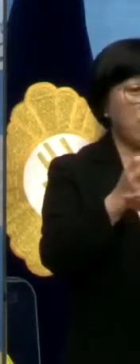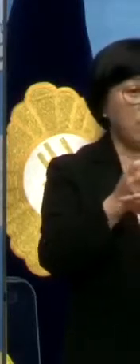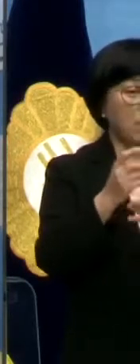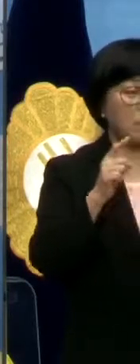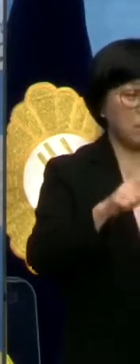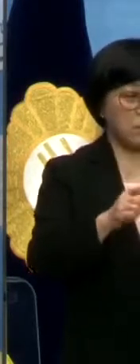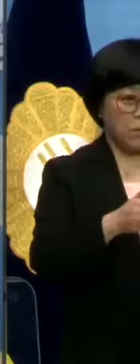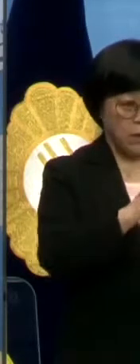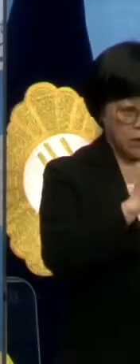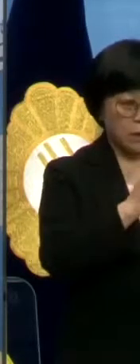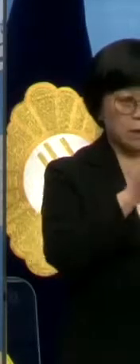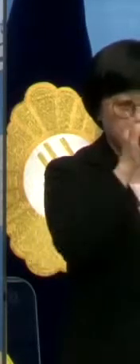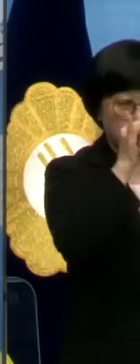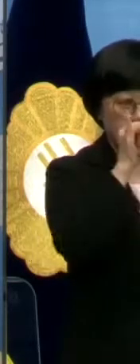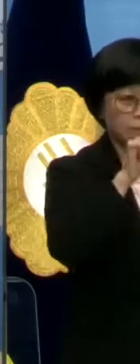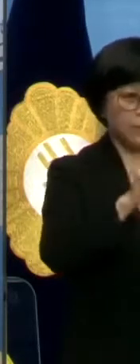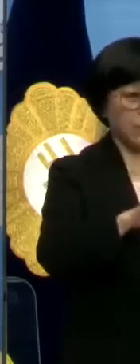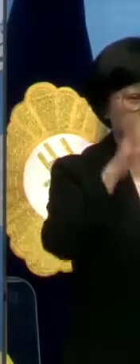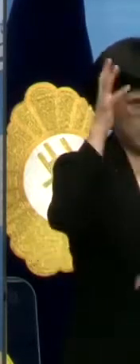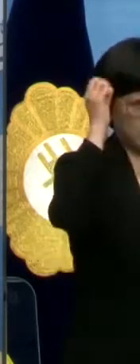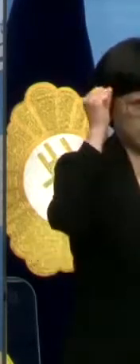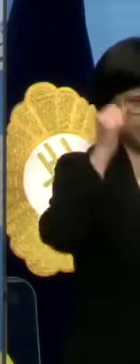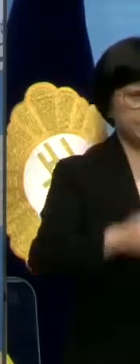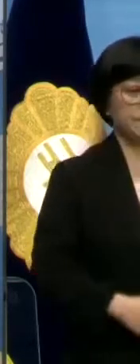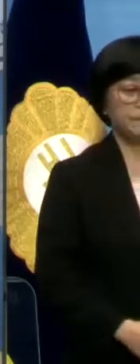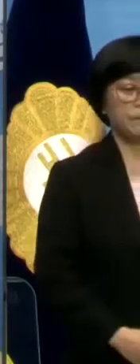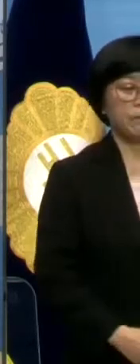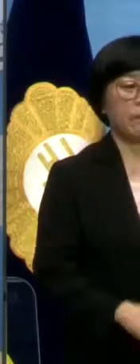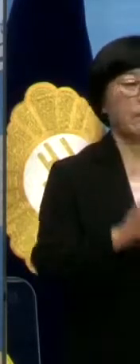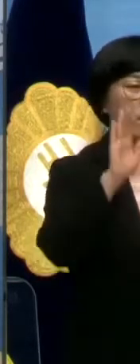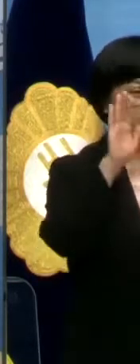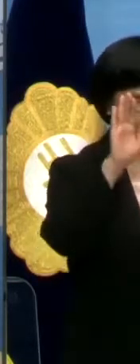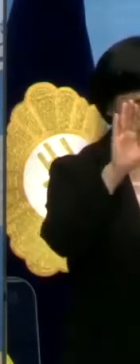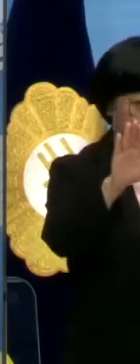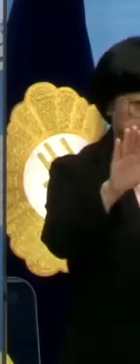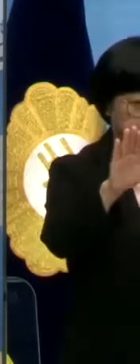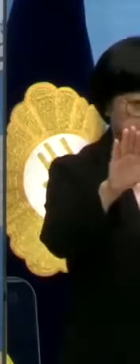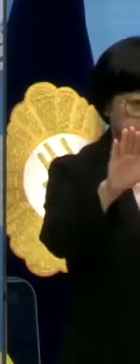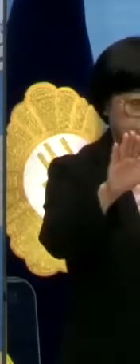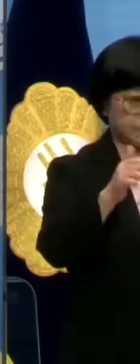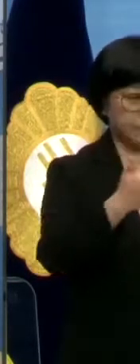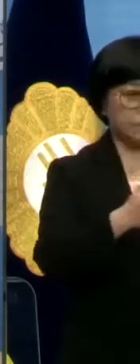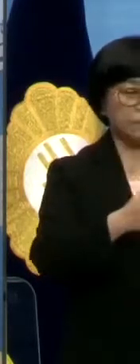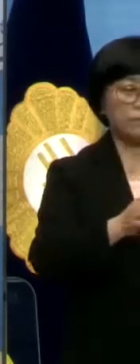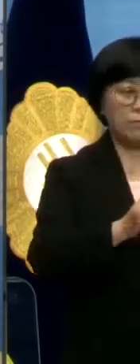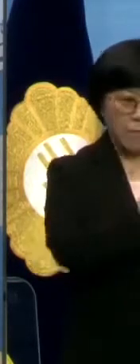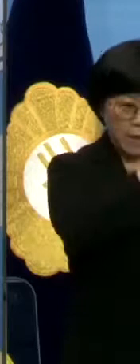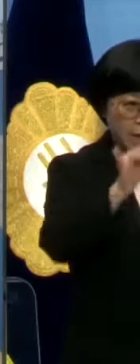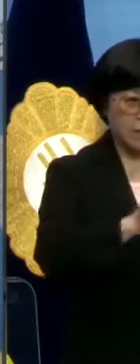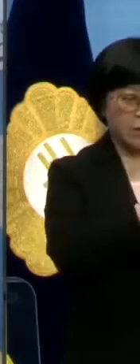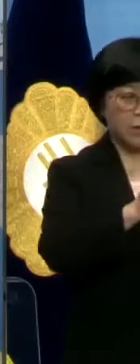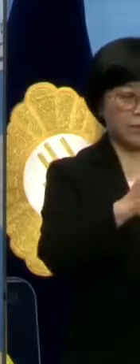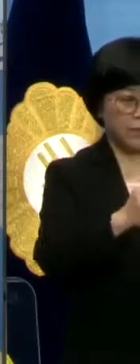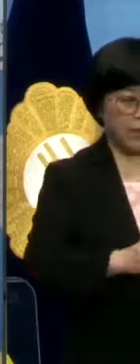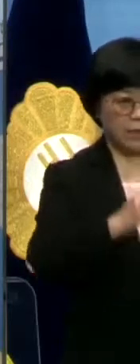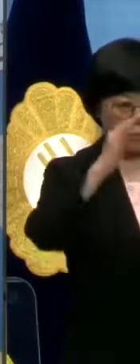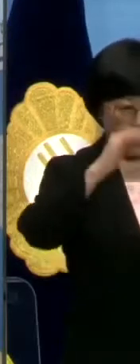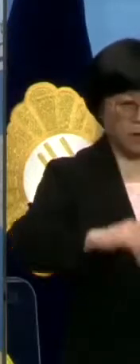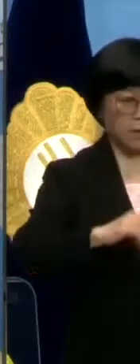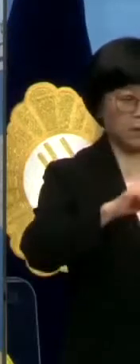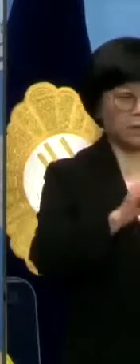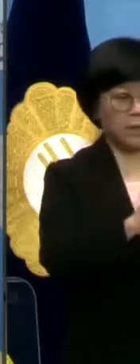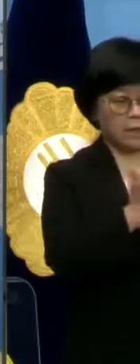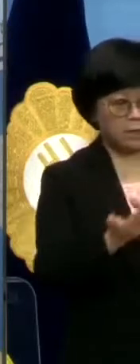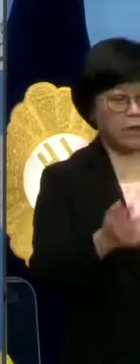중대재해기업처벌법 제정을 요구했던 것을 기억합니다. 더 이상 삼풍백화점, 성수대교, 그리고 세월호 참사,